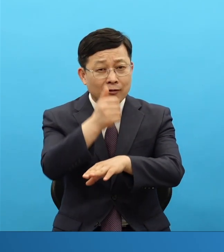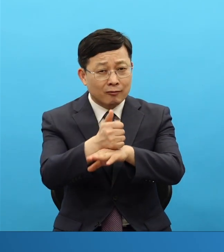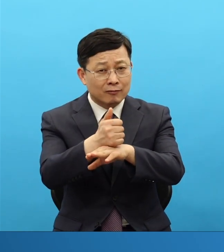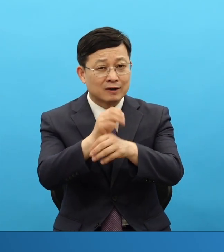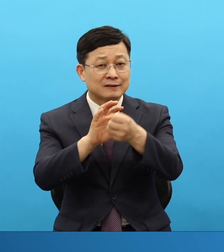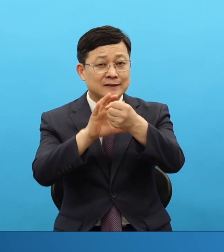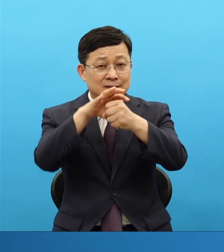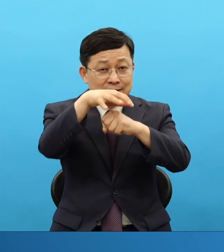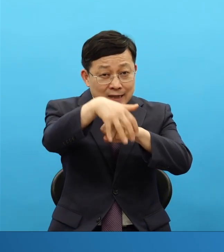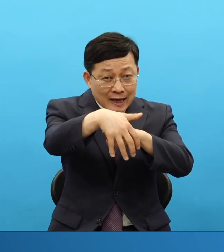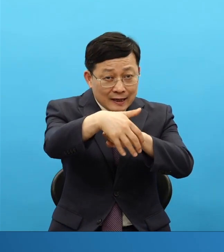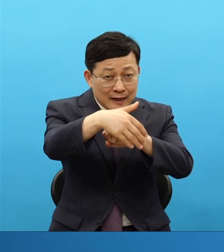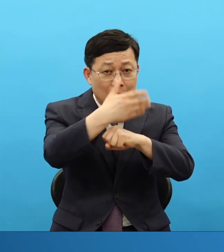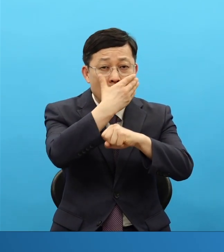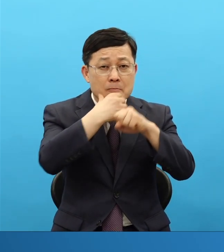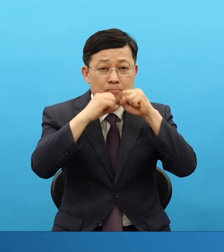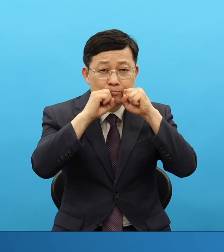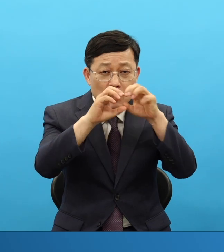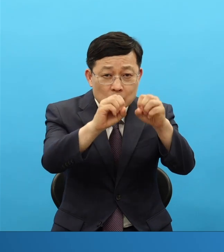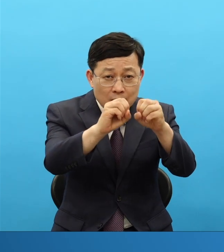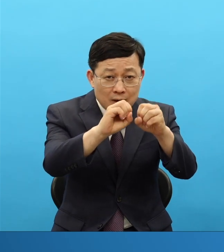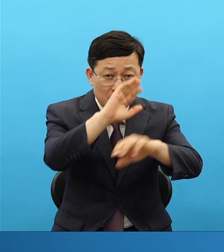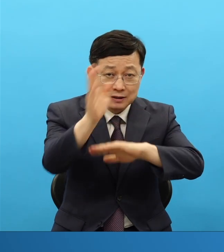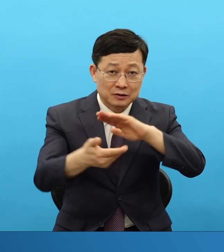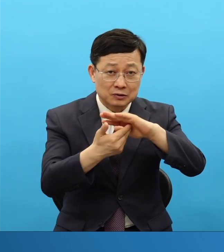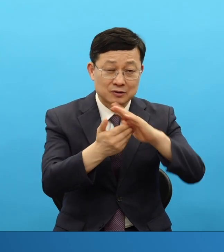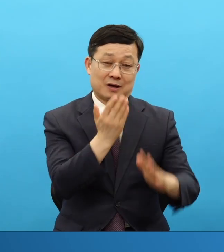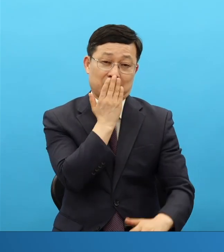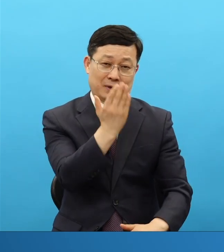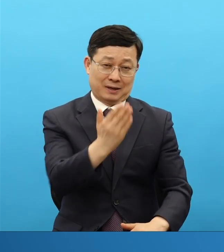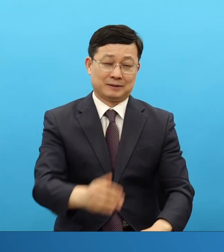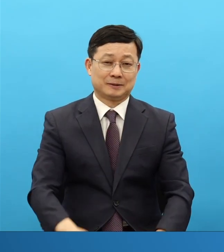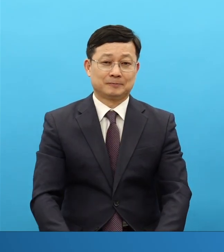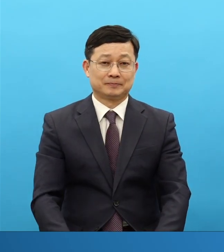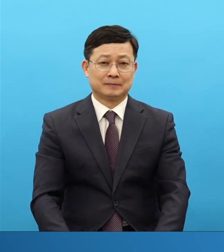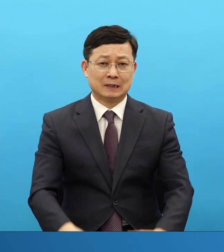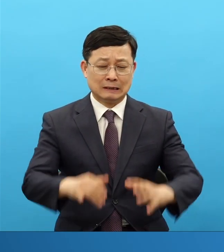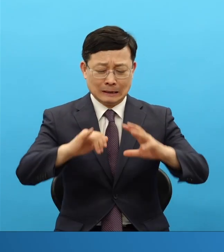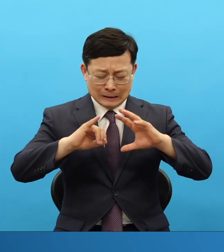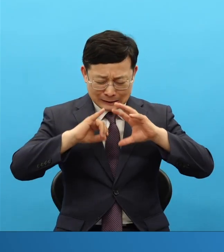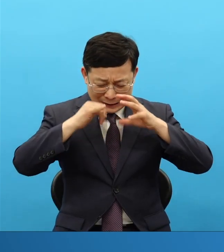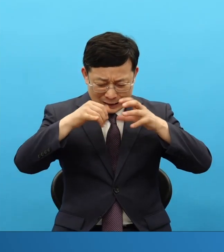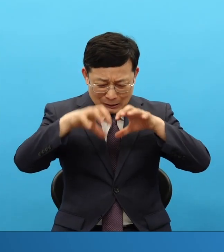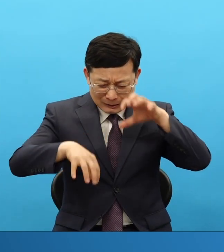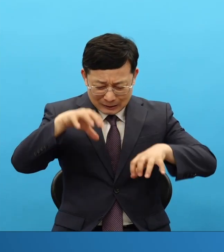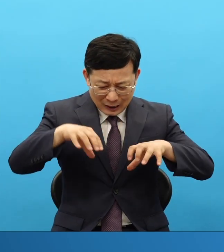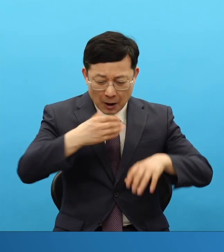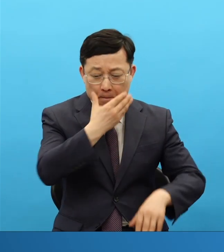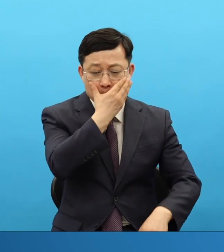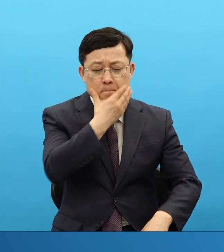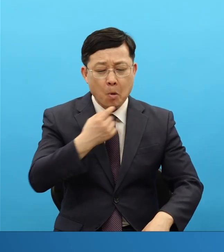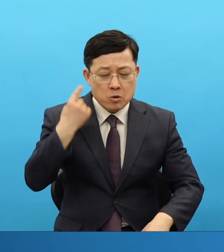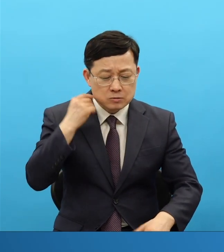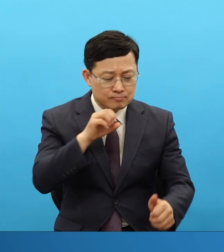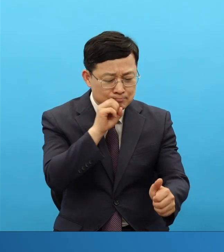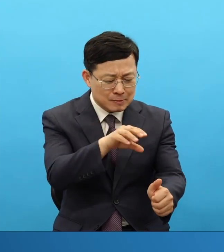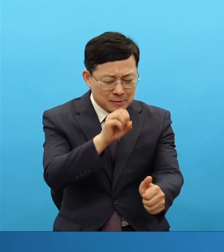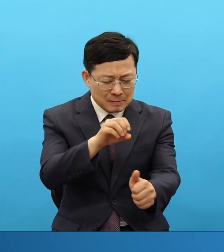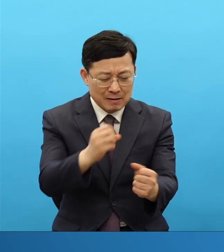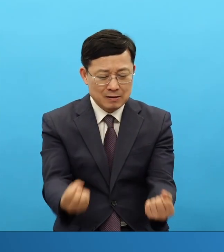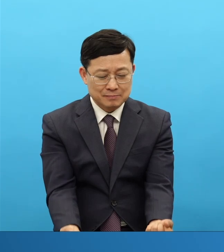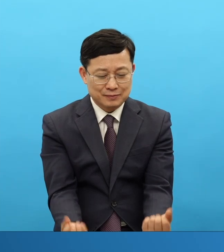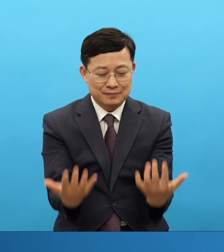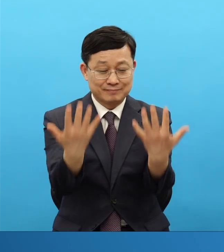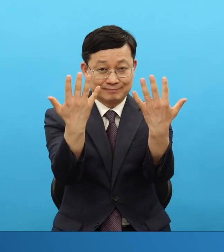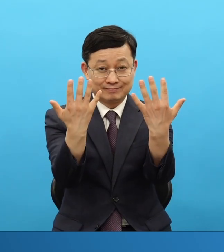what the case, world evangelization will be accomplished. 어떤 경우에도 전 세계 복음은 일어날 No 겁니다. matter what, the gospel will arise